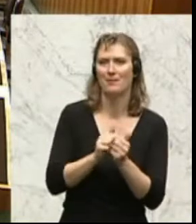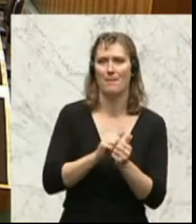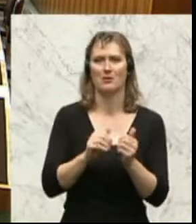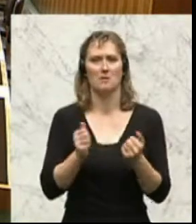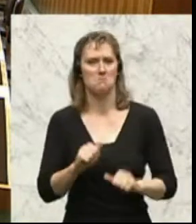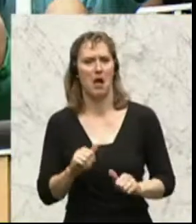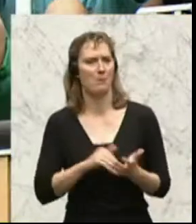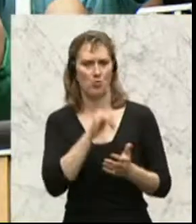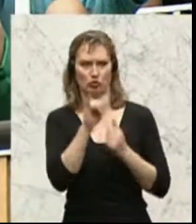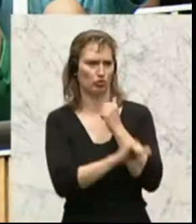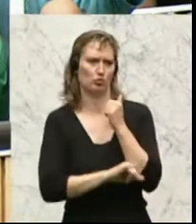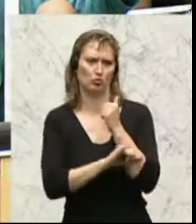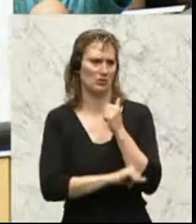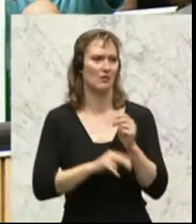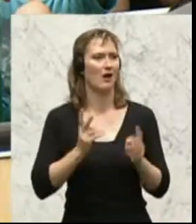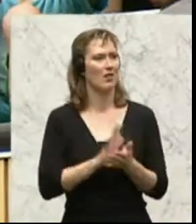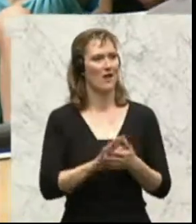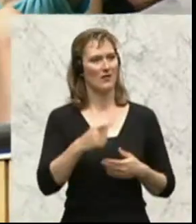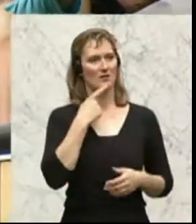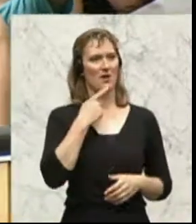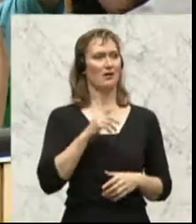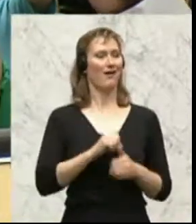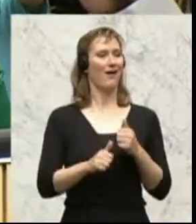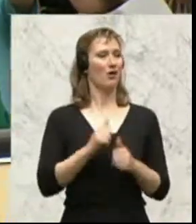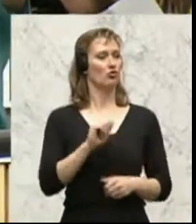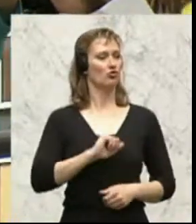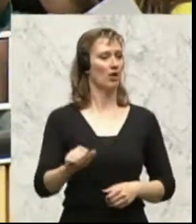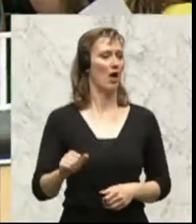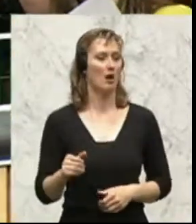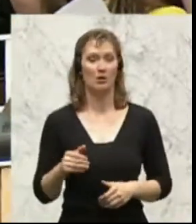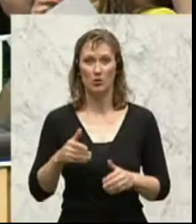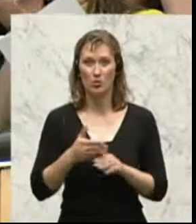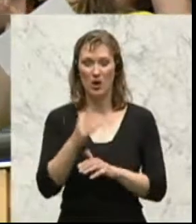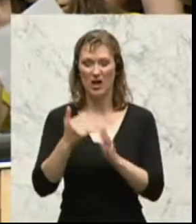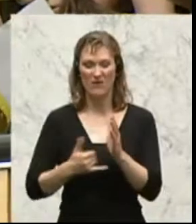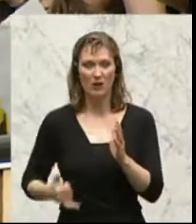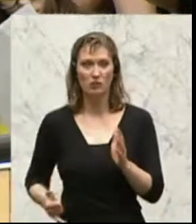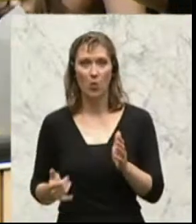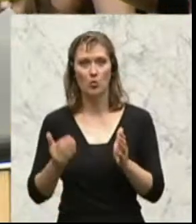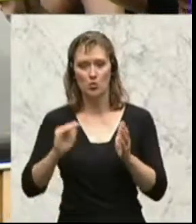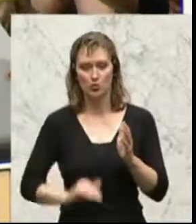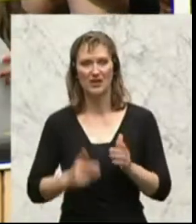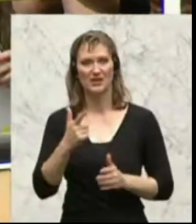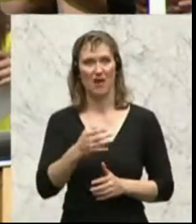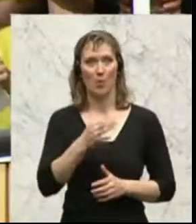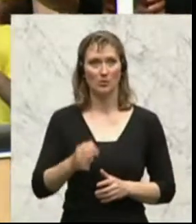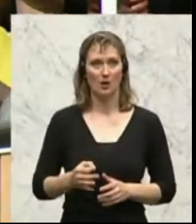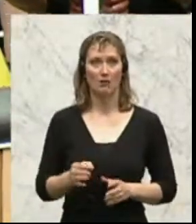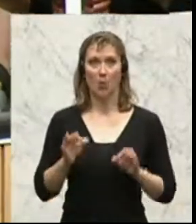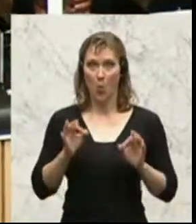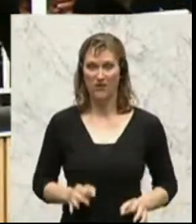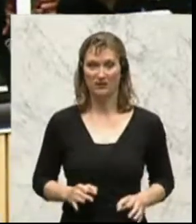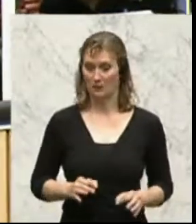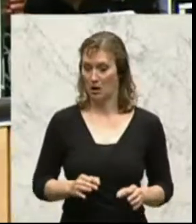relativ einfach. Man kann sich schnell ausrechnen, dass einem durch die Inflation von knapp unter 2% offiziell, inoffiziell wahrscheinlich